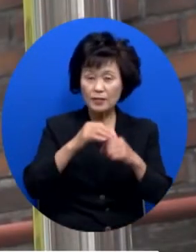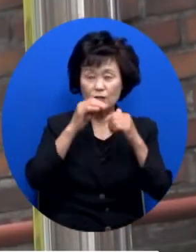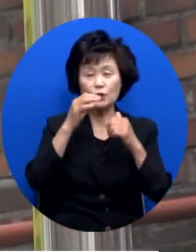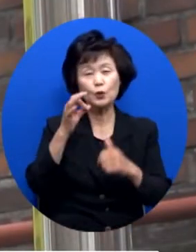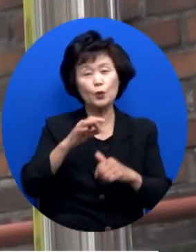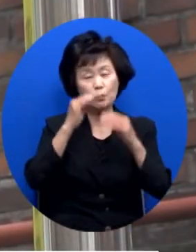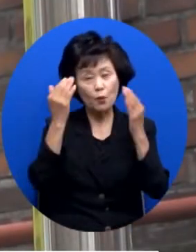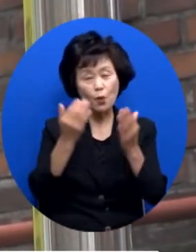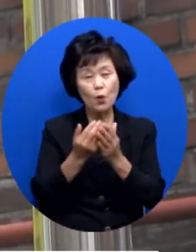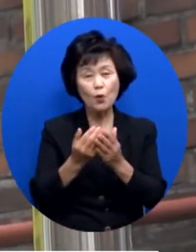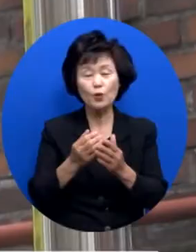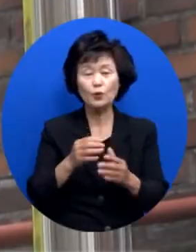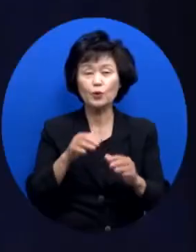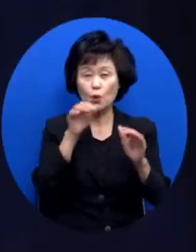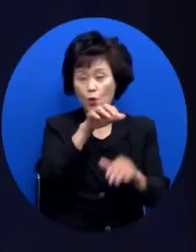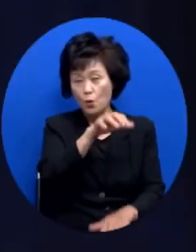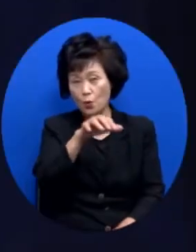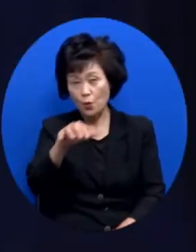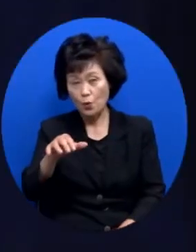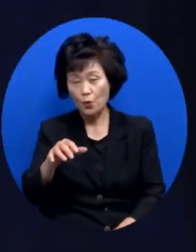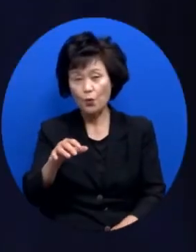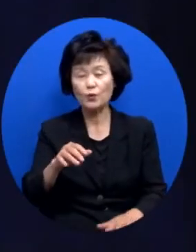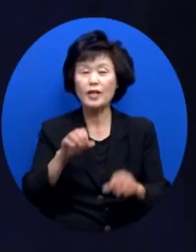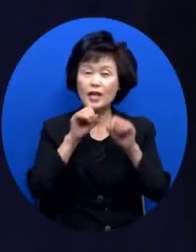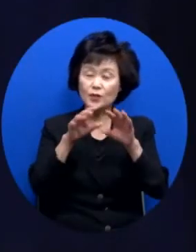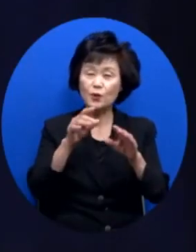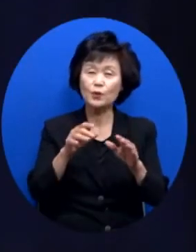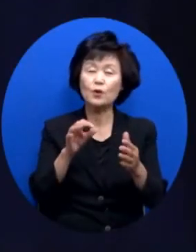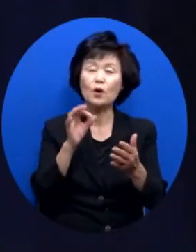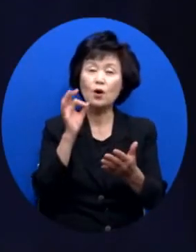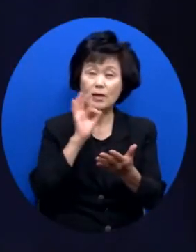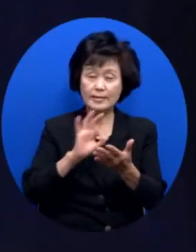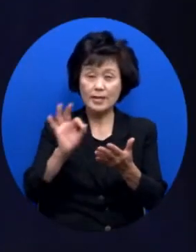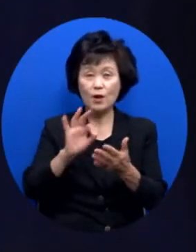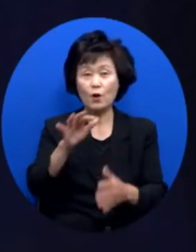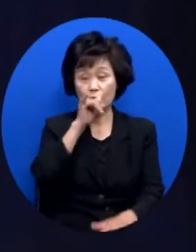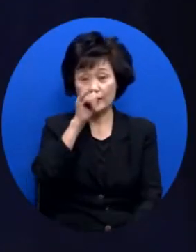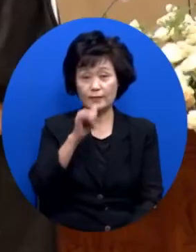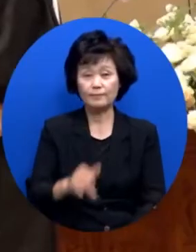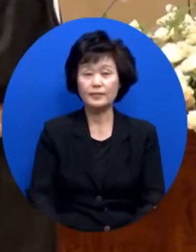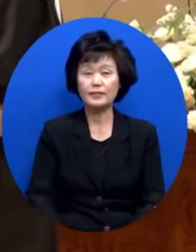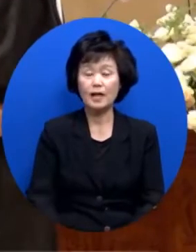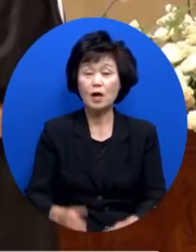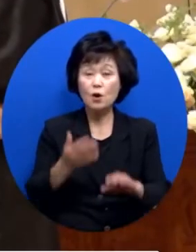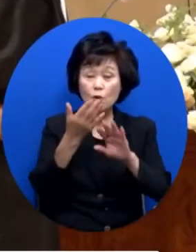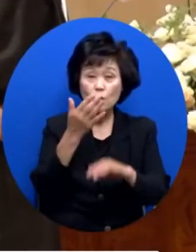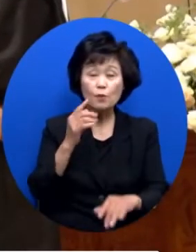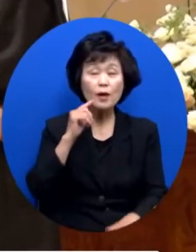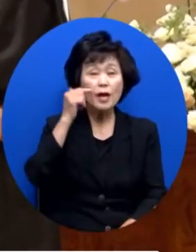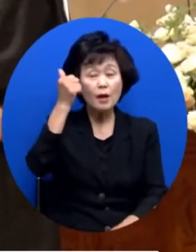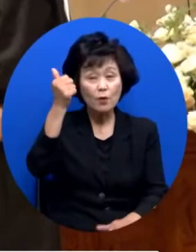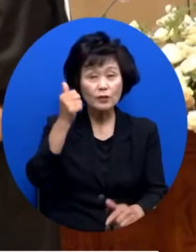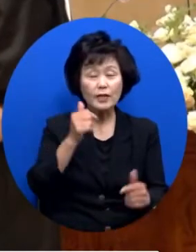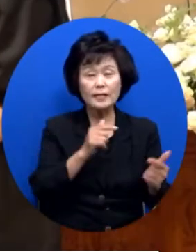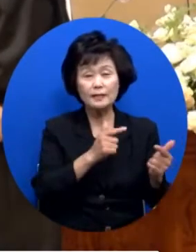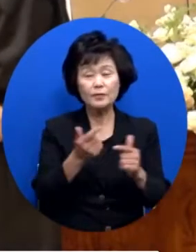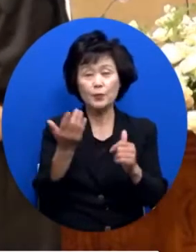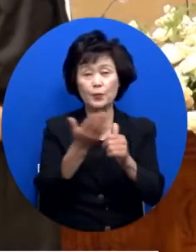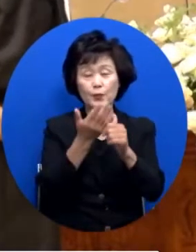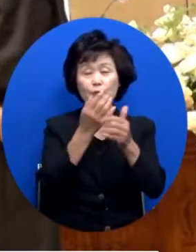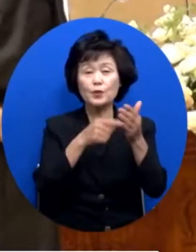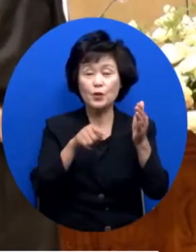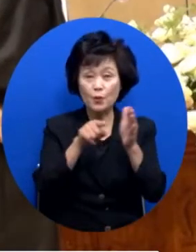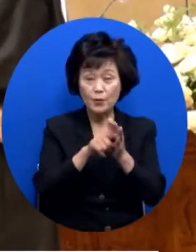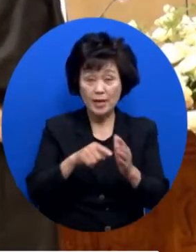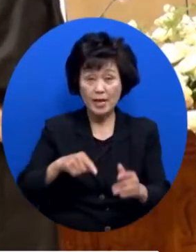선교에 사용하고 있습니다. 과거 조 목사는 모교인 서울신대 후배 목회자 양성을 위해 사비